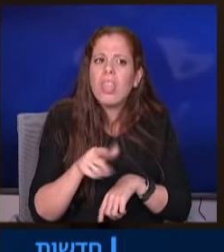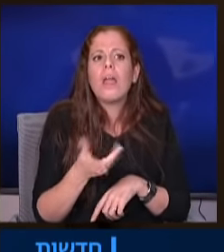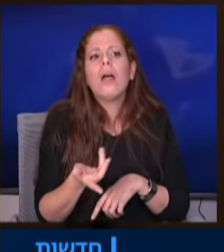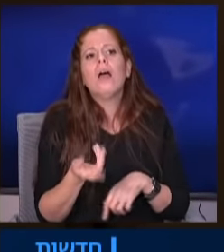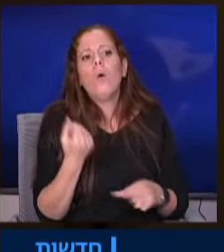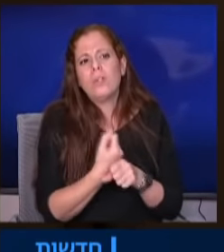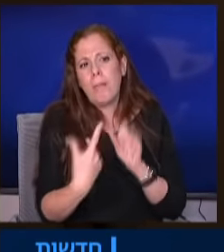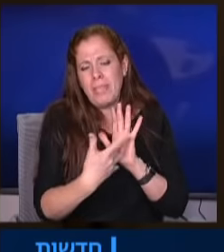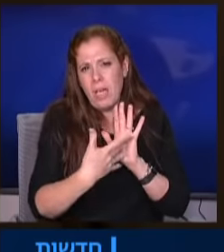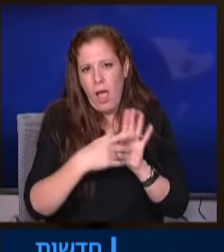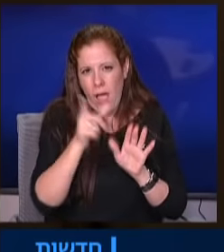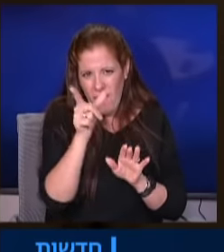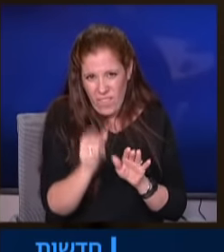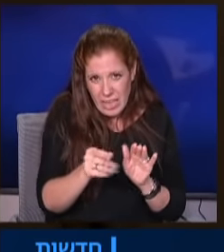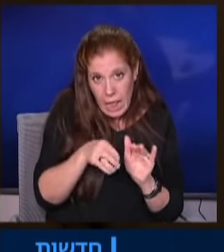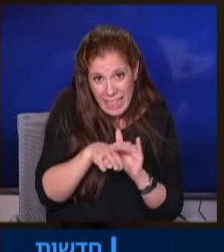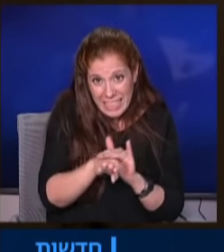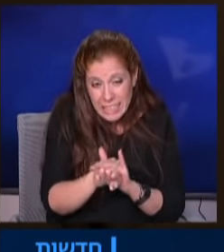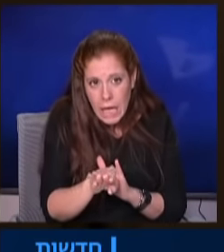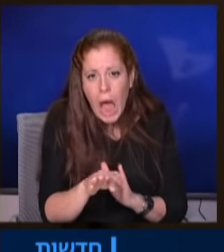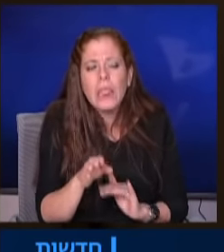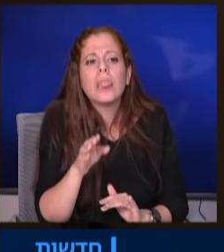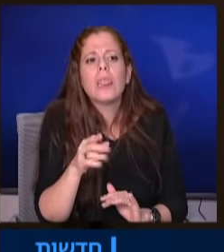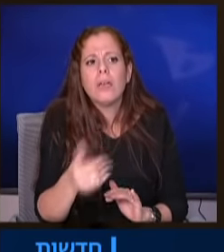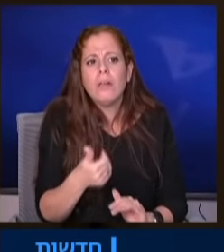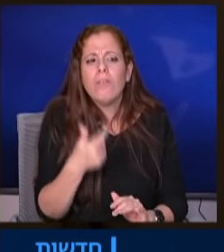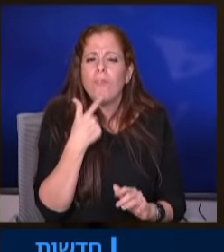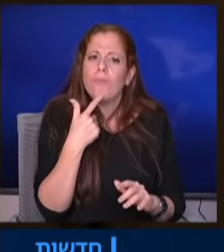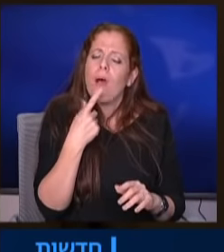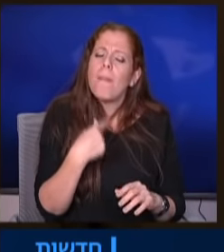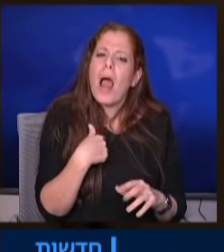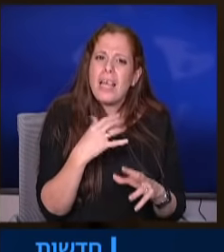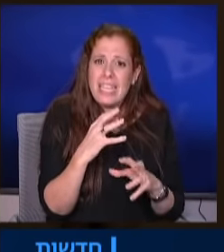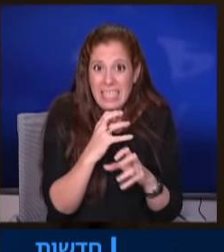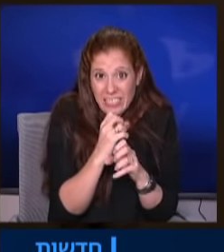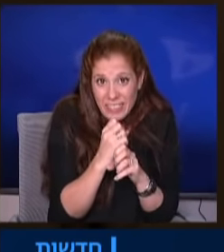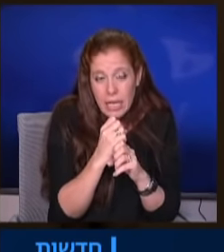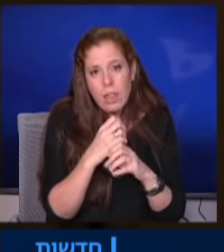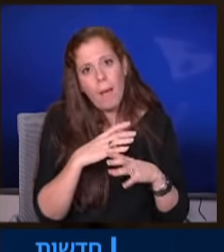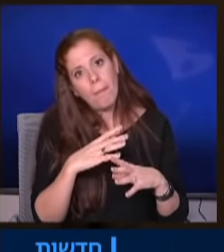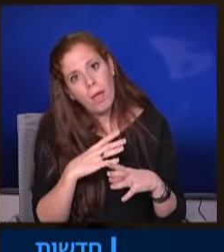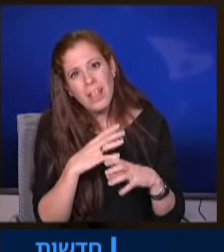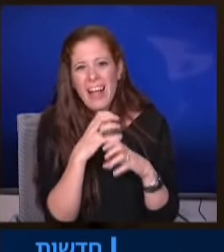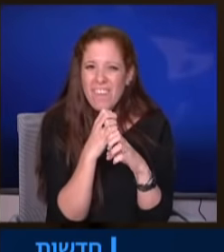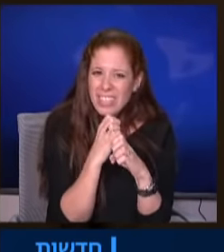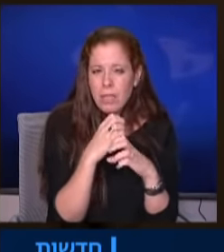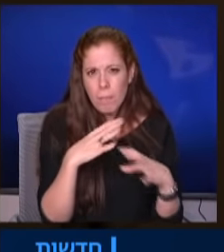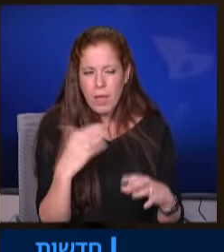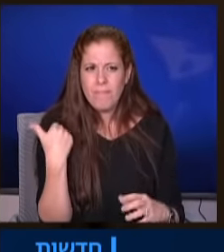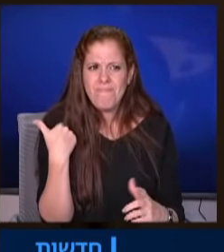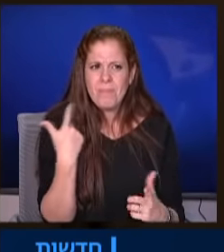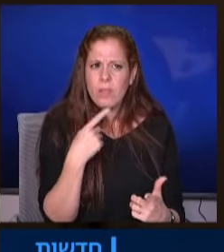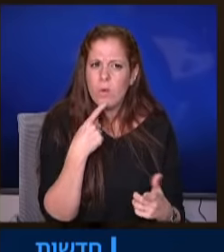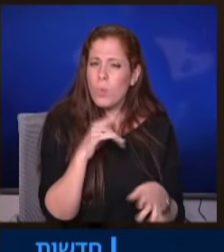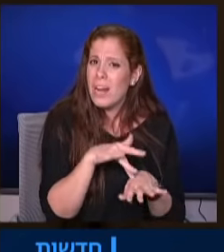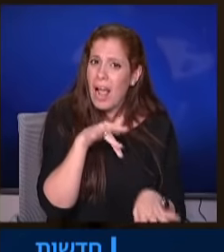וגינלית, הכניס את היד, ואמר לי, תקבצי, תרפי, הוא נגע במקום